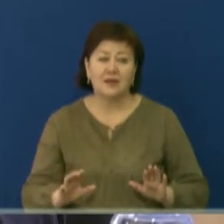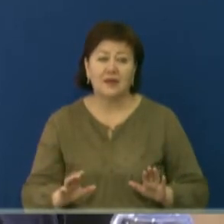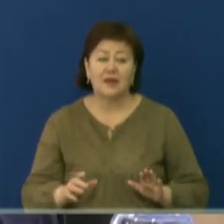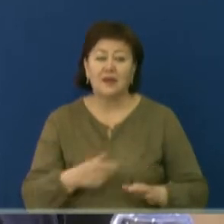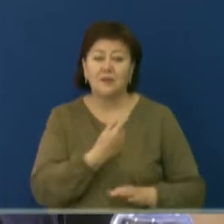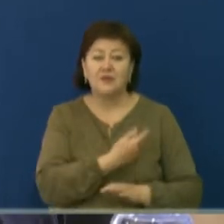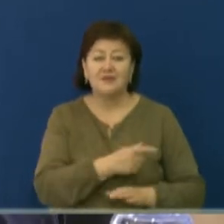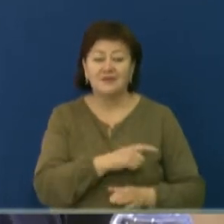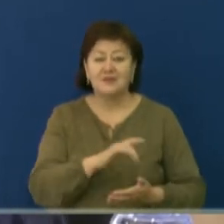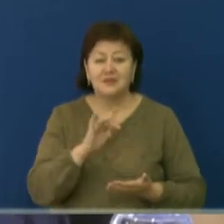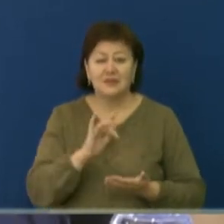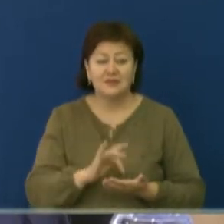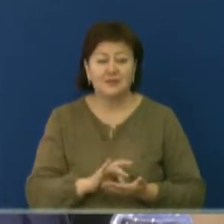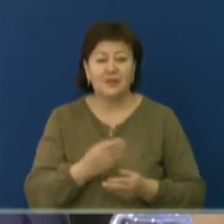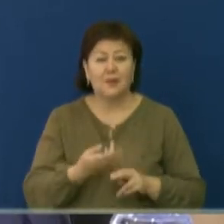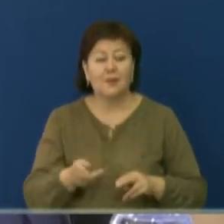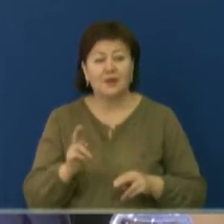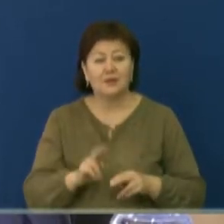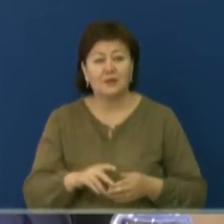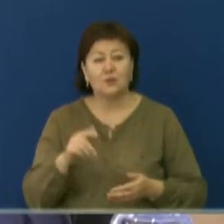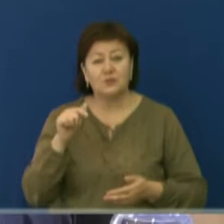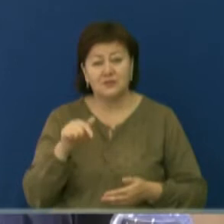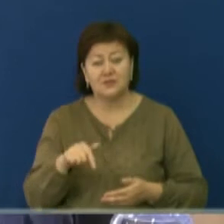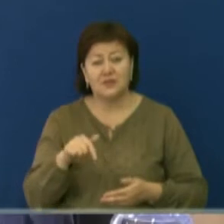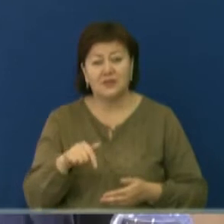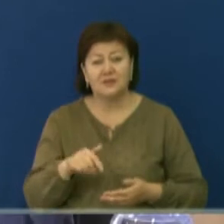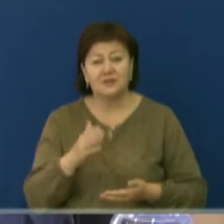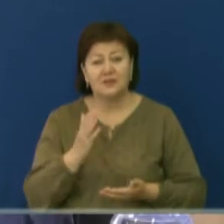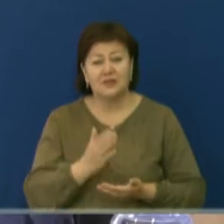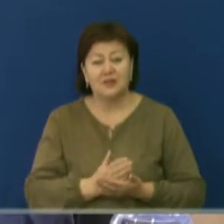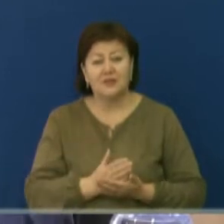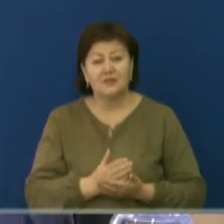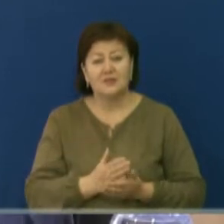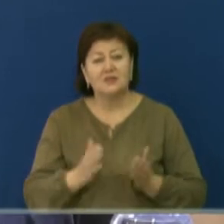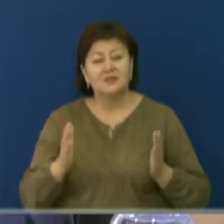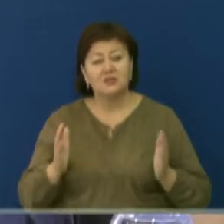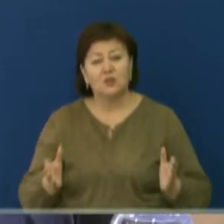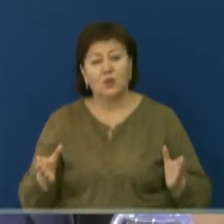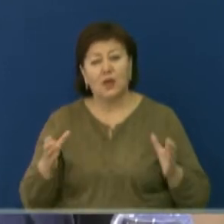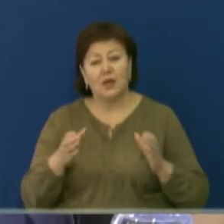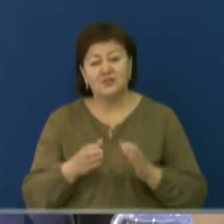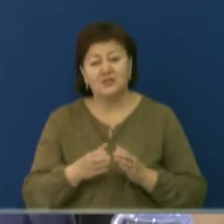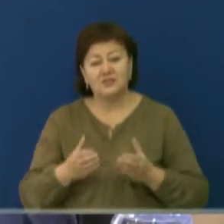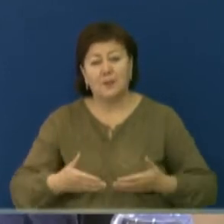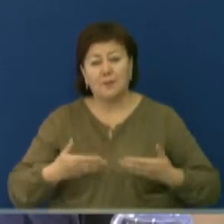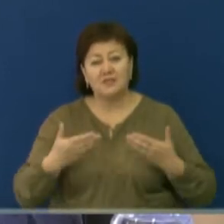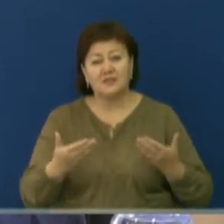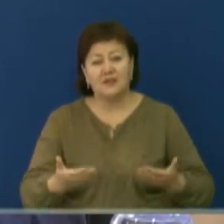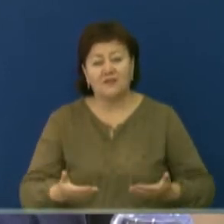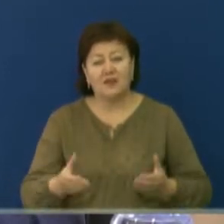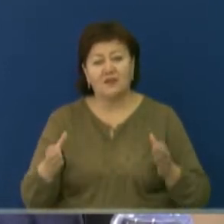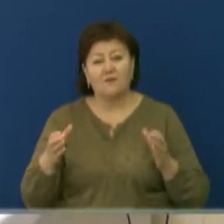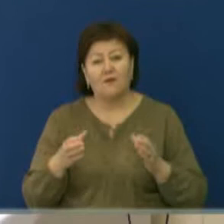научно-медицинском центре. Поэтому здесь есть широкая общественность, представляющая медицину в